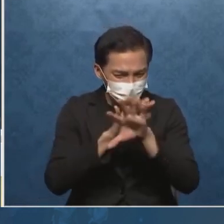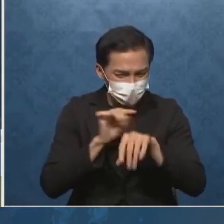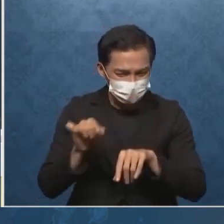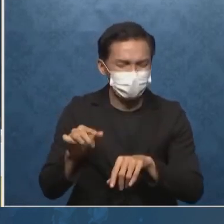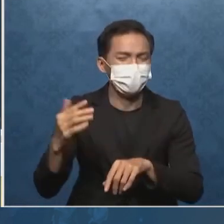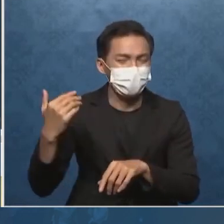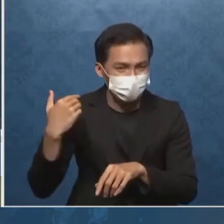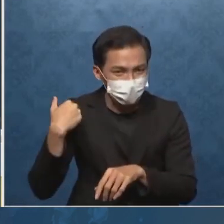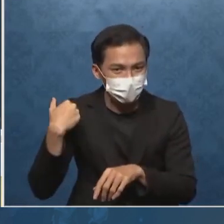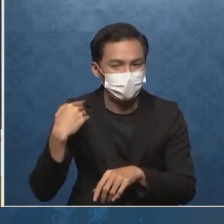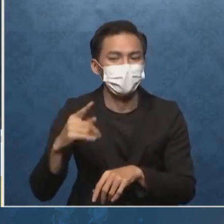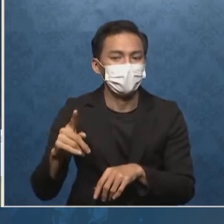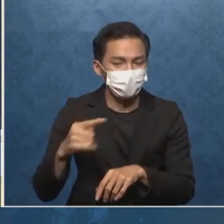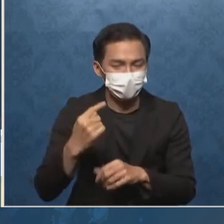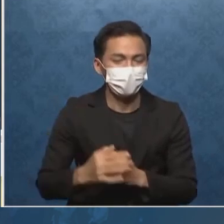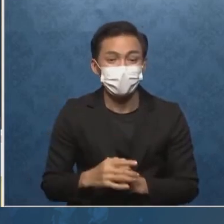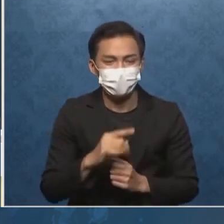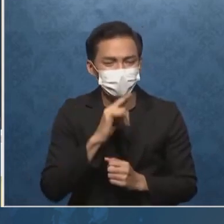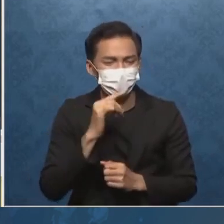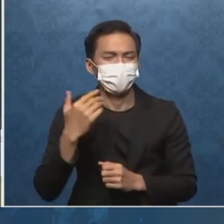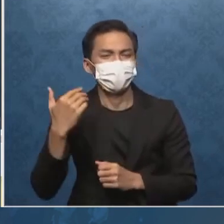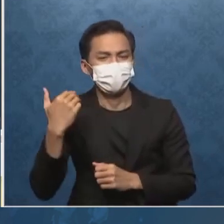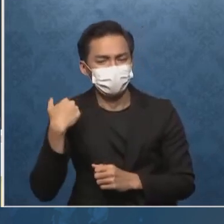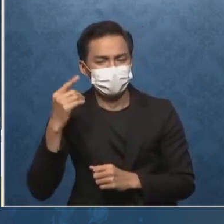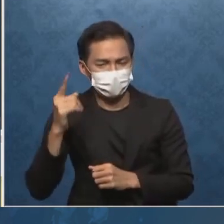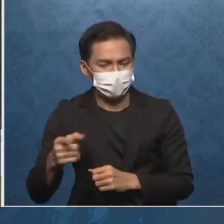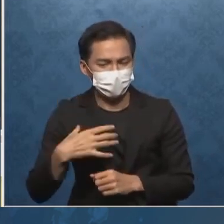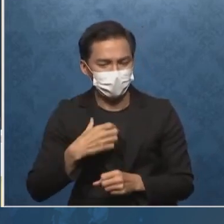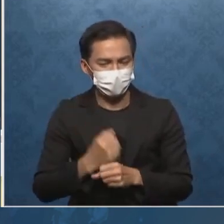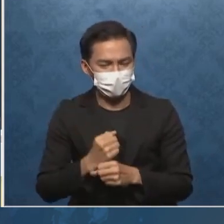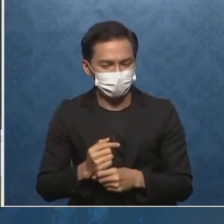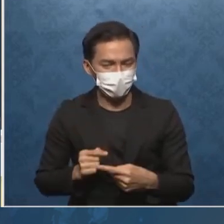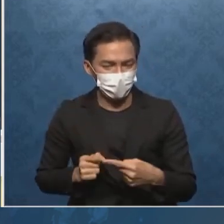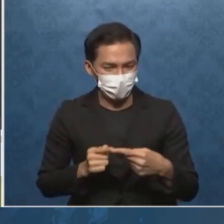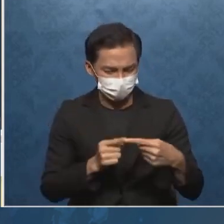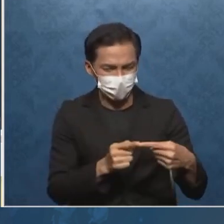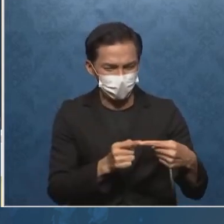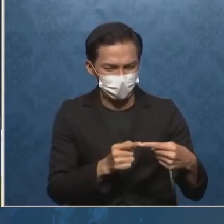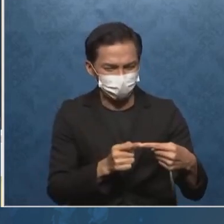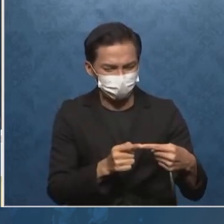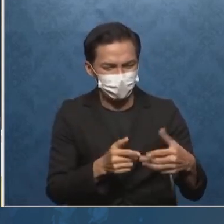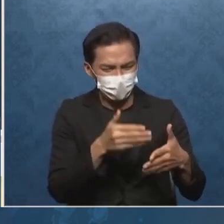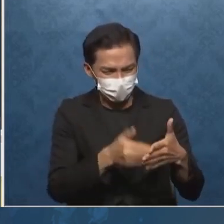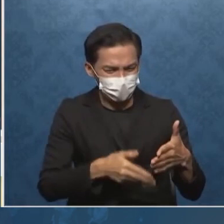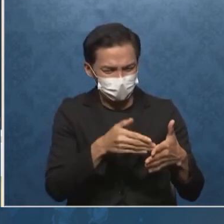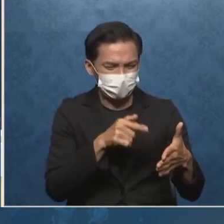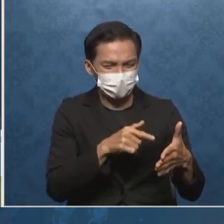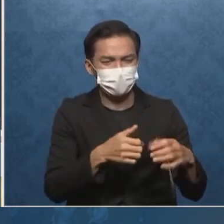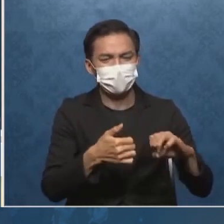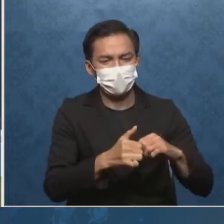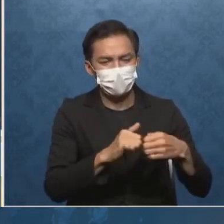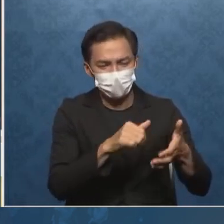ไม่แล้วถ้ามีจริงๆตั้งใจจะทำต่อท่านจะแจ้งไขปัญหาที่คาราคาซัง